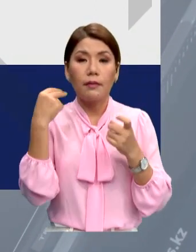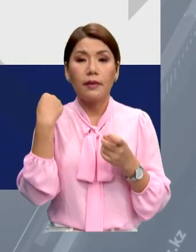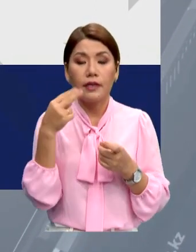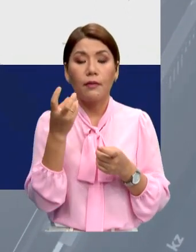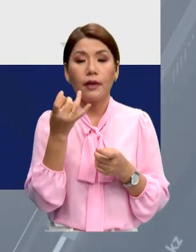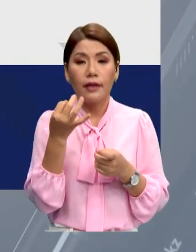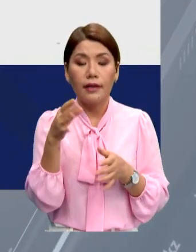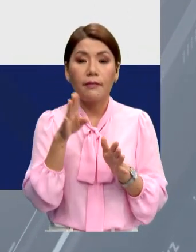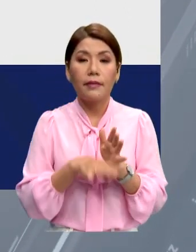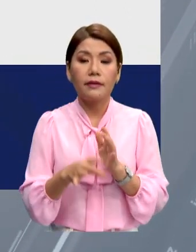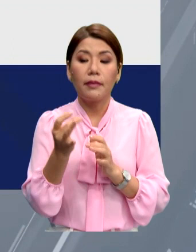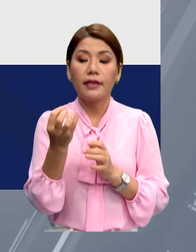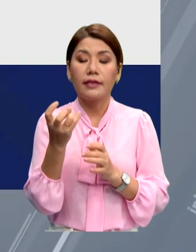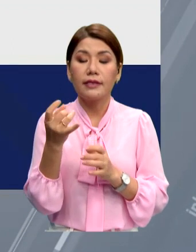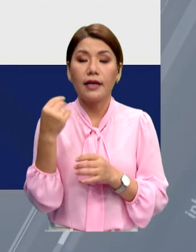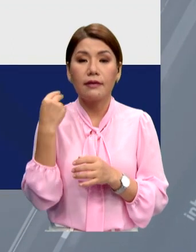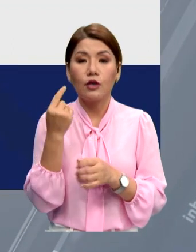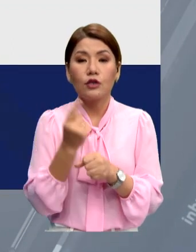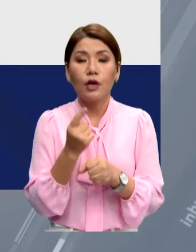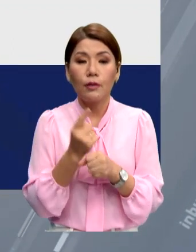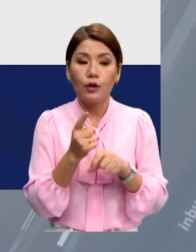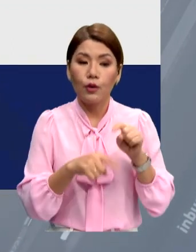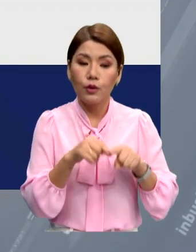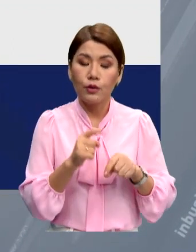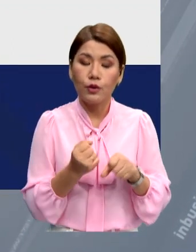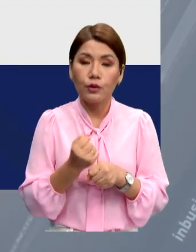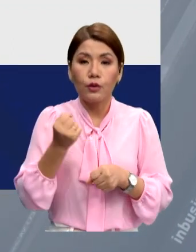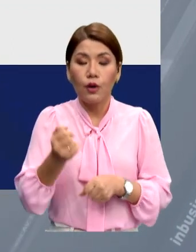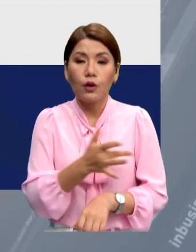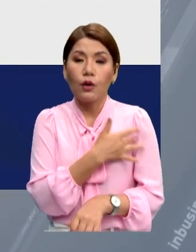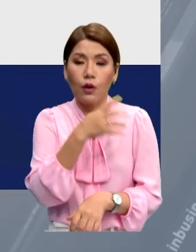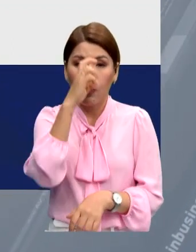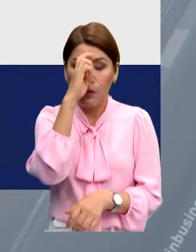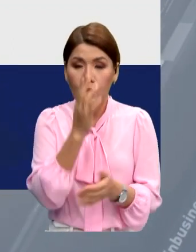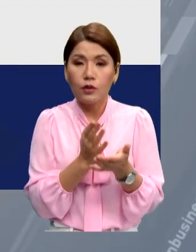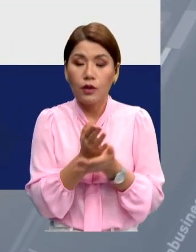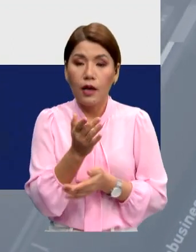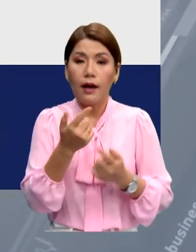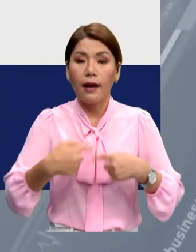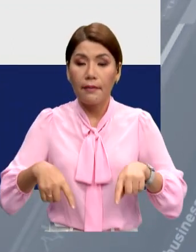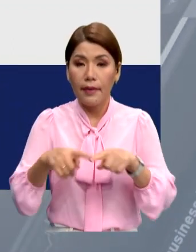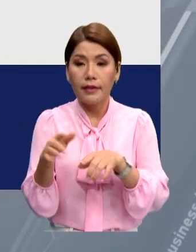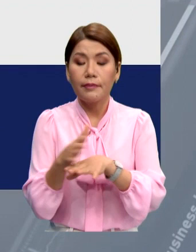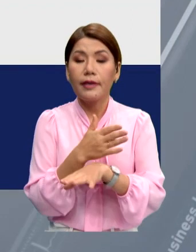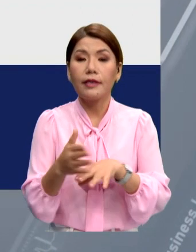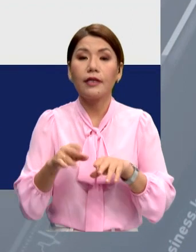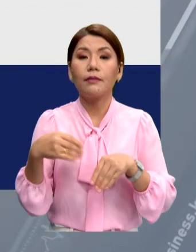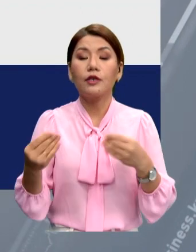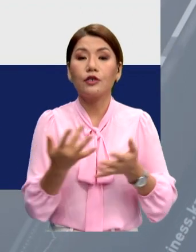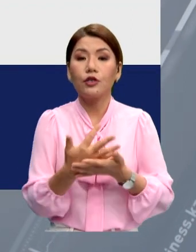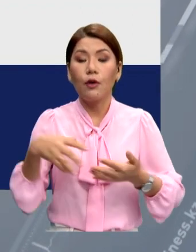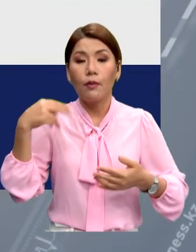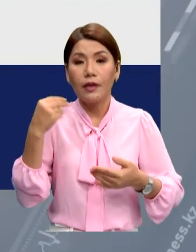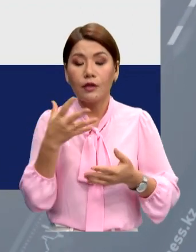Это беспартийность главы государства, запрет его родственникам занимать должности в госструктурах и госкомпаниях, перераспределение части